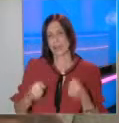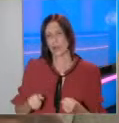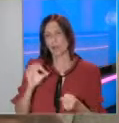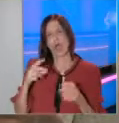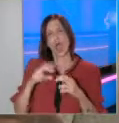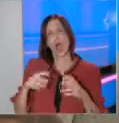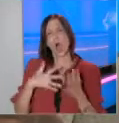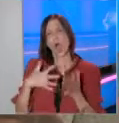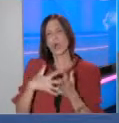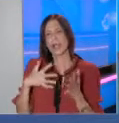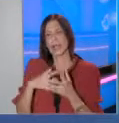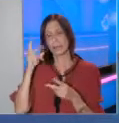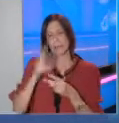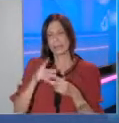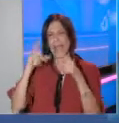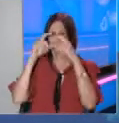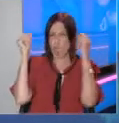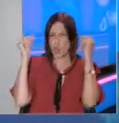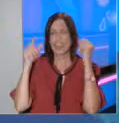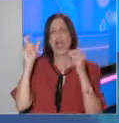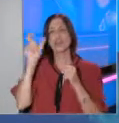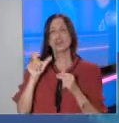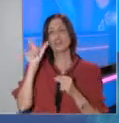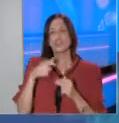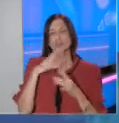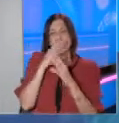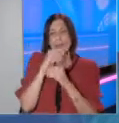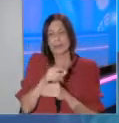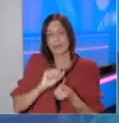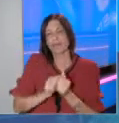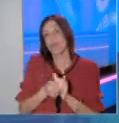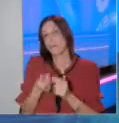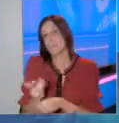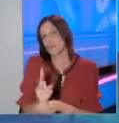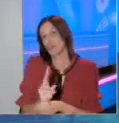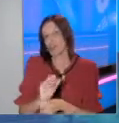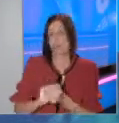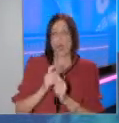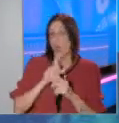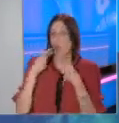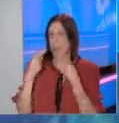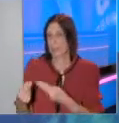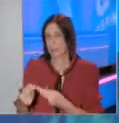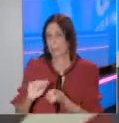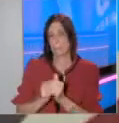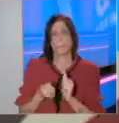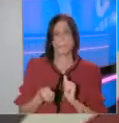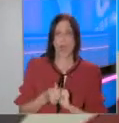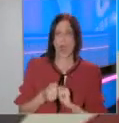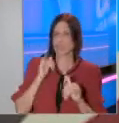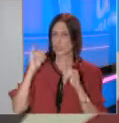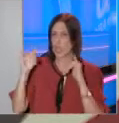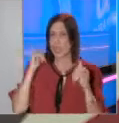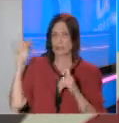האפידמיולוגיים, החיות, על כך שבעצם האנשים שאיתם משוחחים או משקרים, או לא עונים, או פשוט